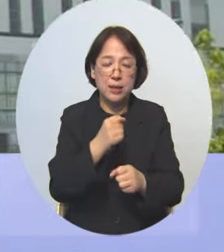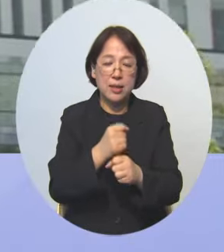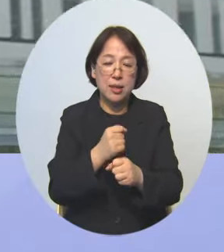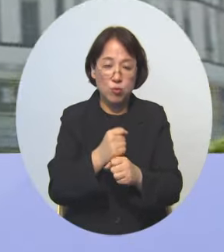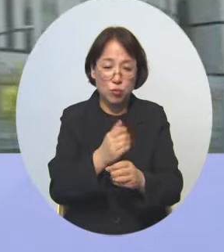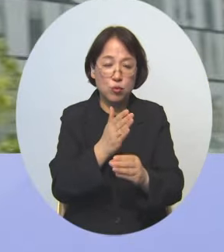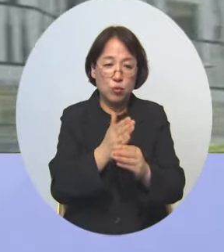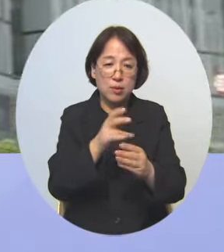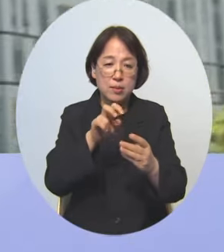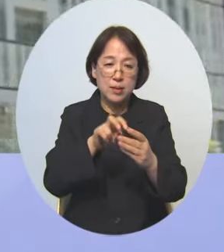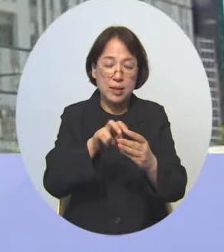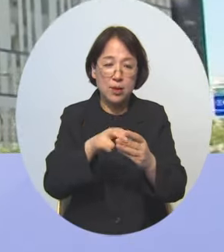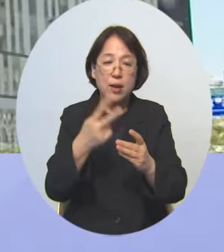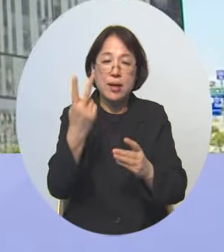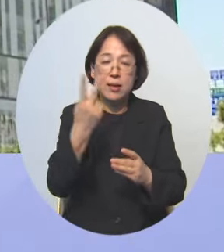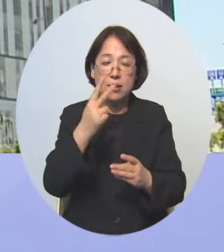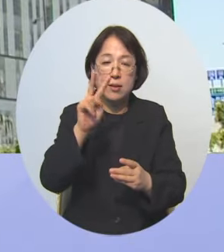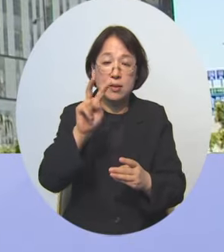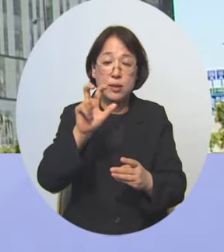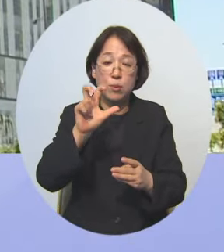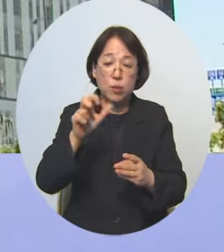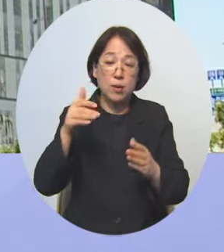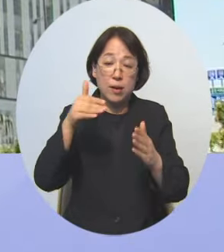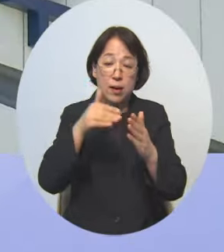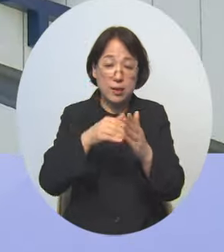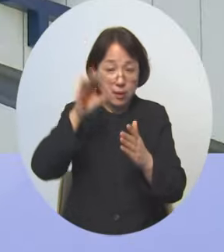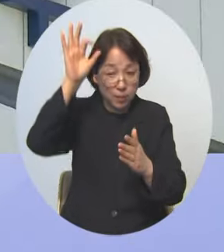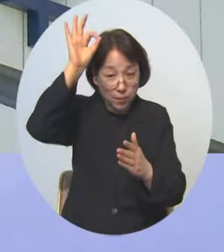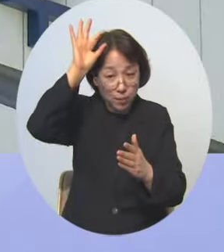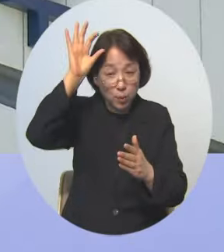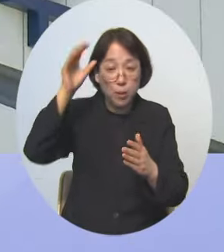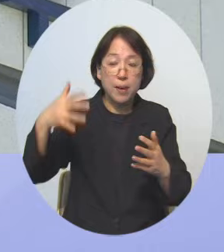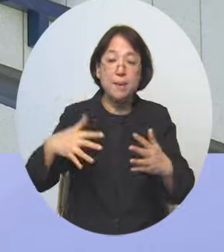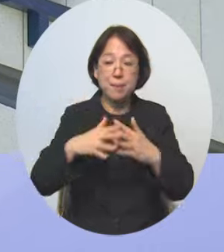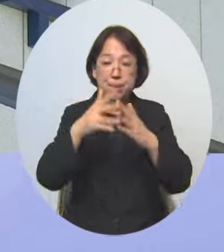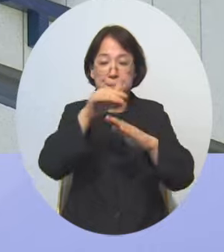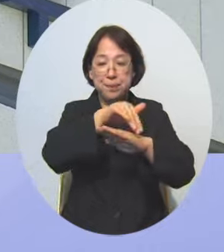인큐베이터 센터를 2025년까지 포항에 조성합니다.